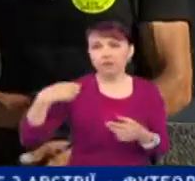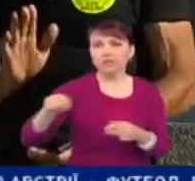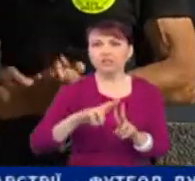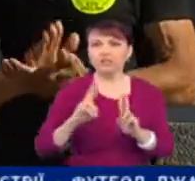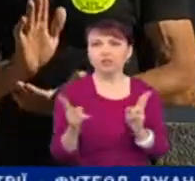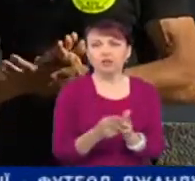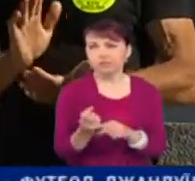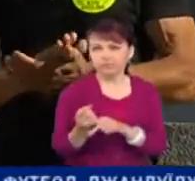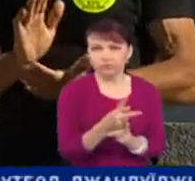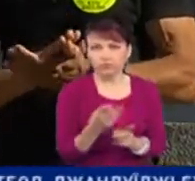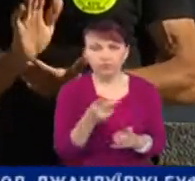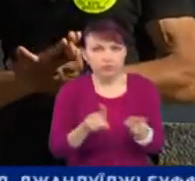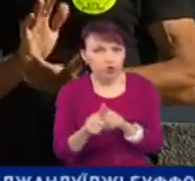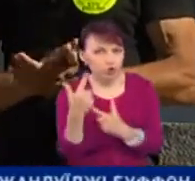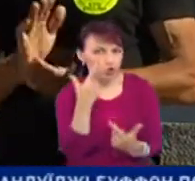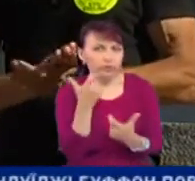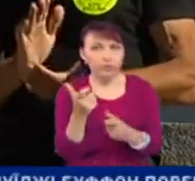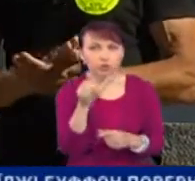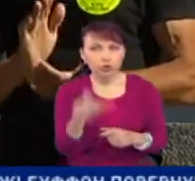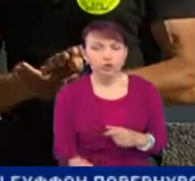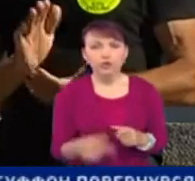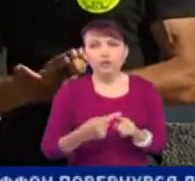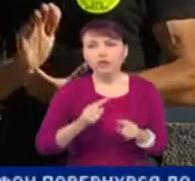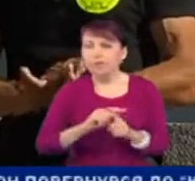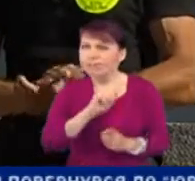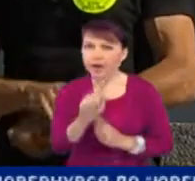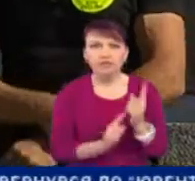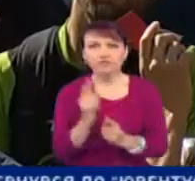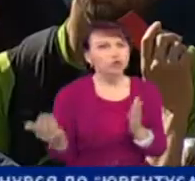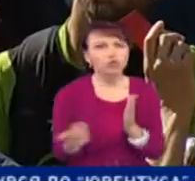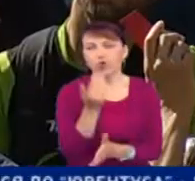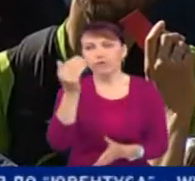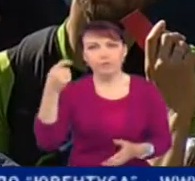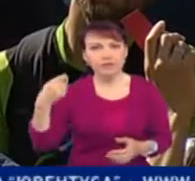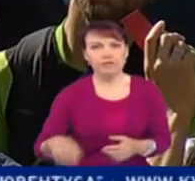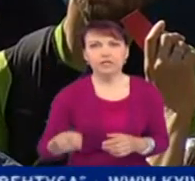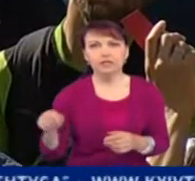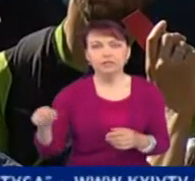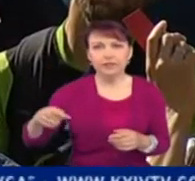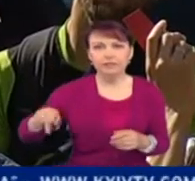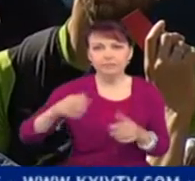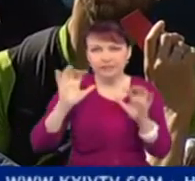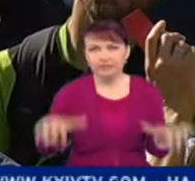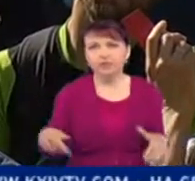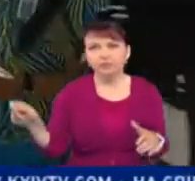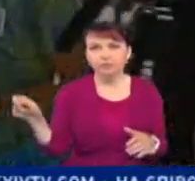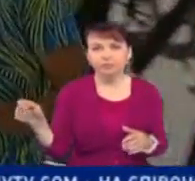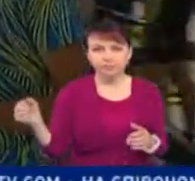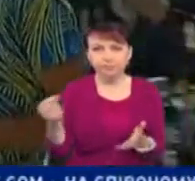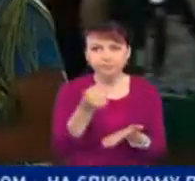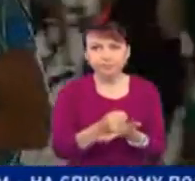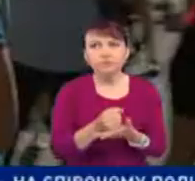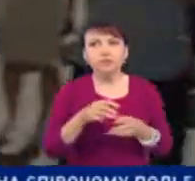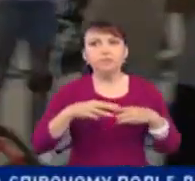та й взагалі перезавантаження ФВУ. Ініціативна група разом з чемпіонкою зустрілася з міністром,